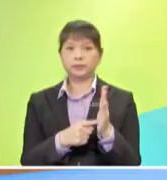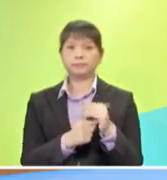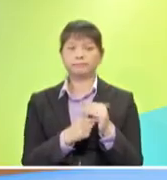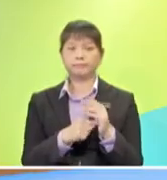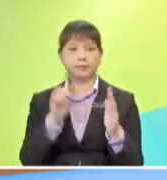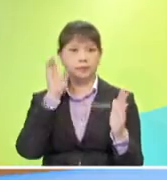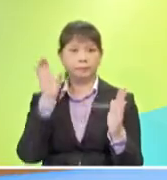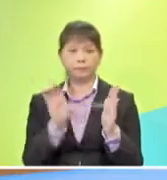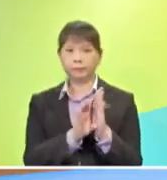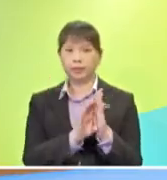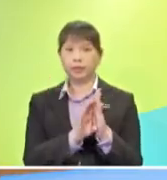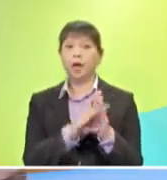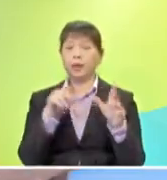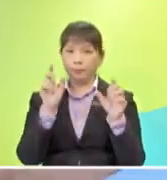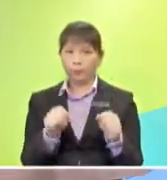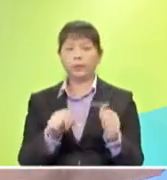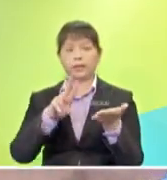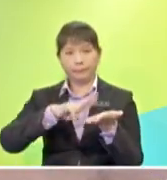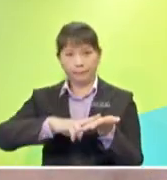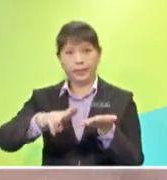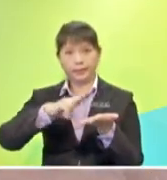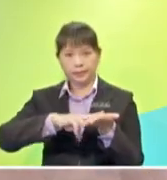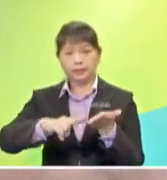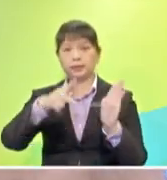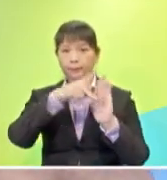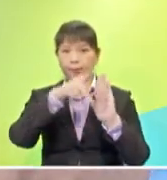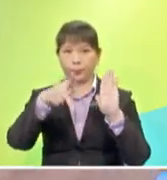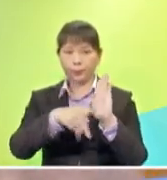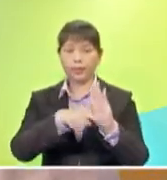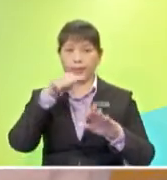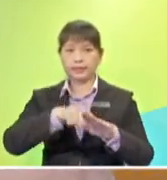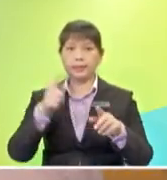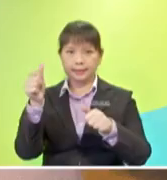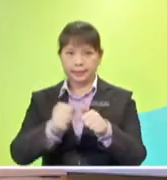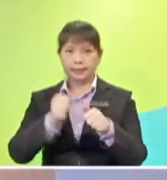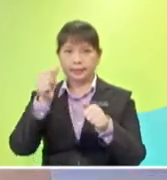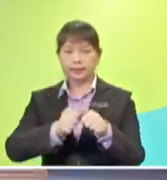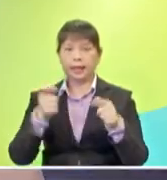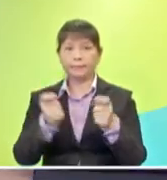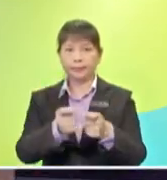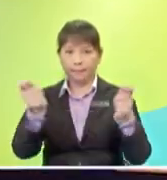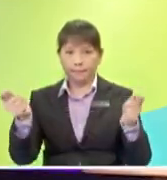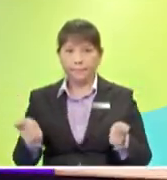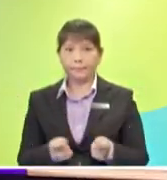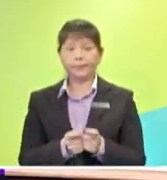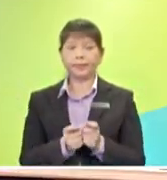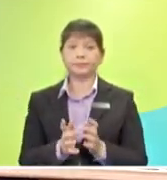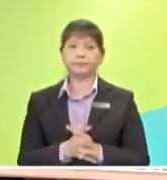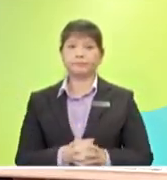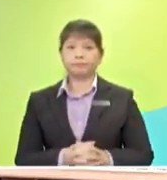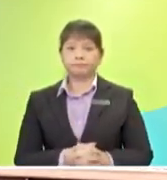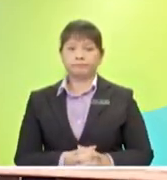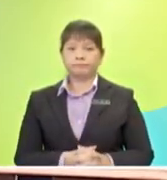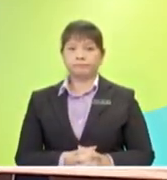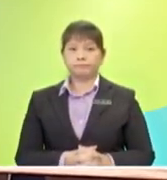tuh boleh sama-sama baca peraturan di setiap tempat oke seterusnya